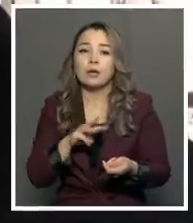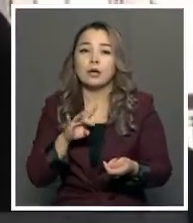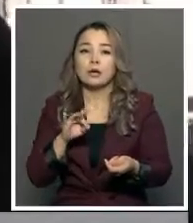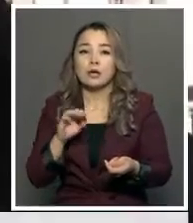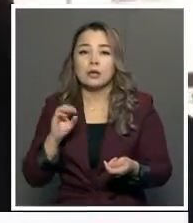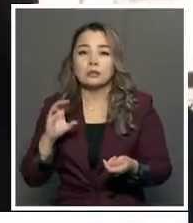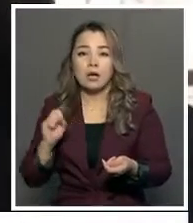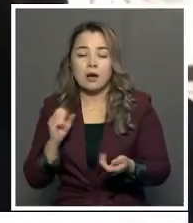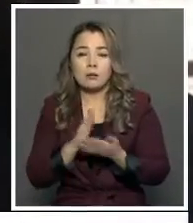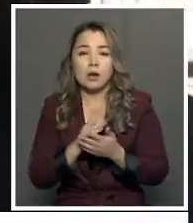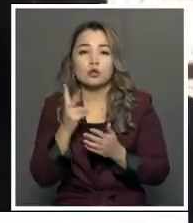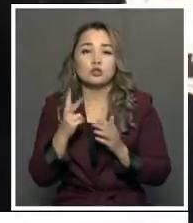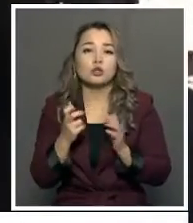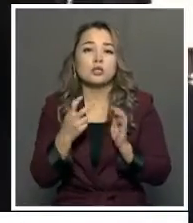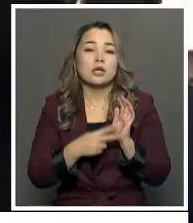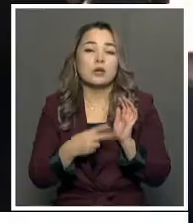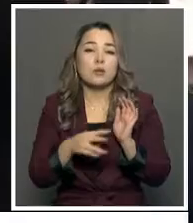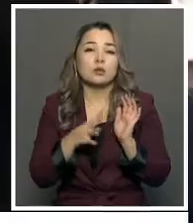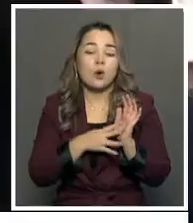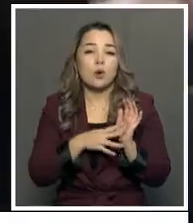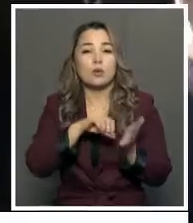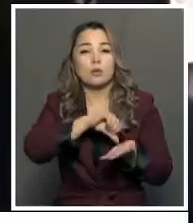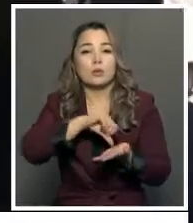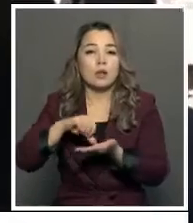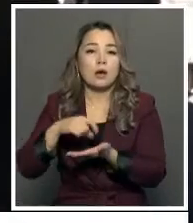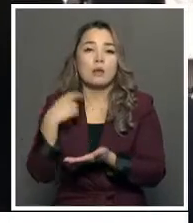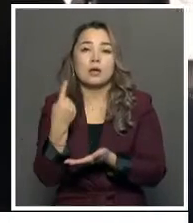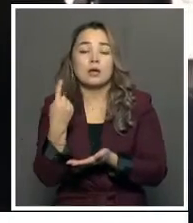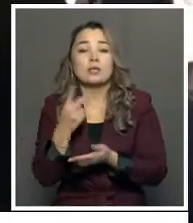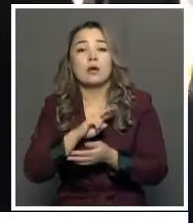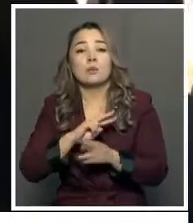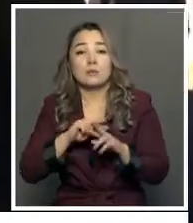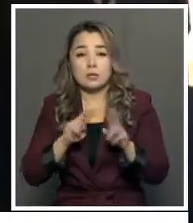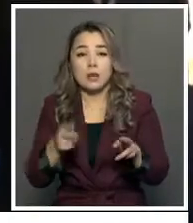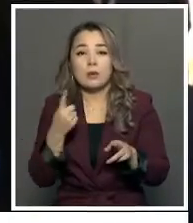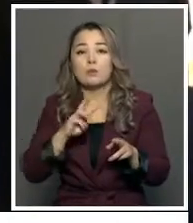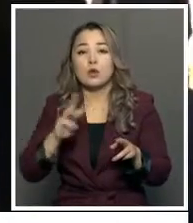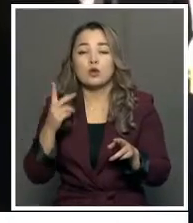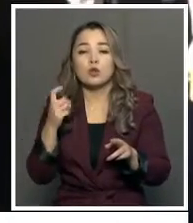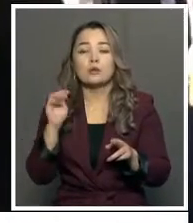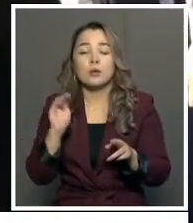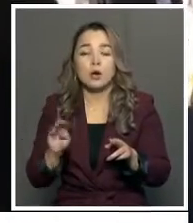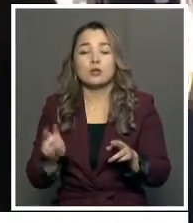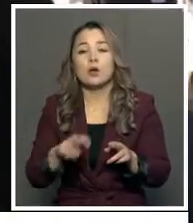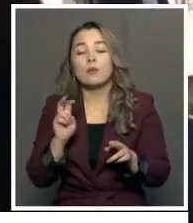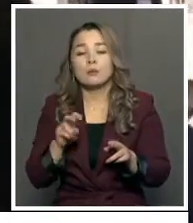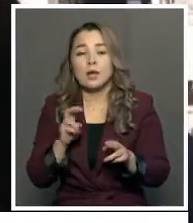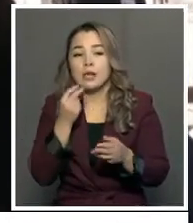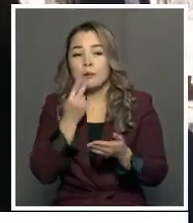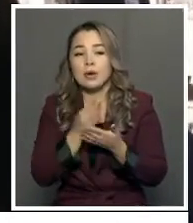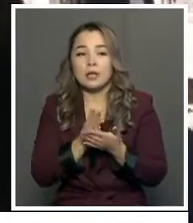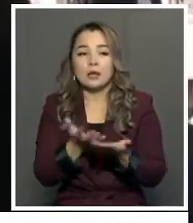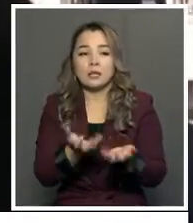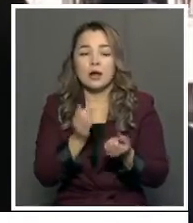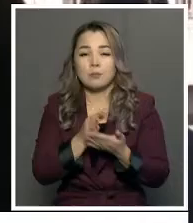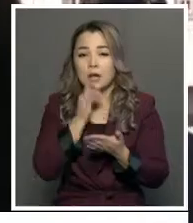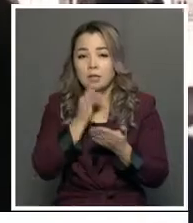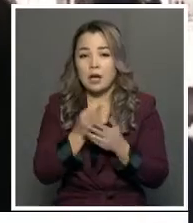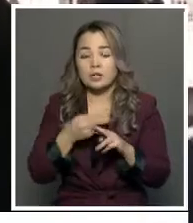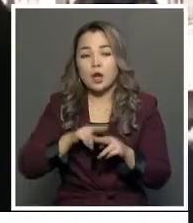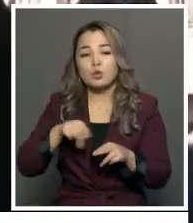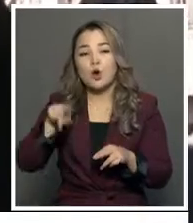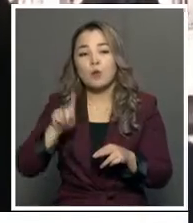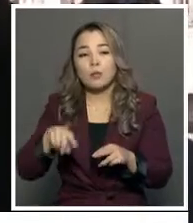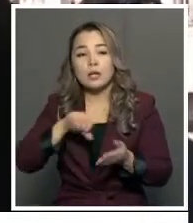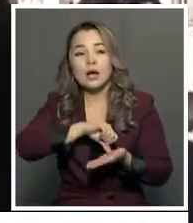Ресса. 329 үміткердің арасынан екеуі 1 000 000 $ көлеміндегі жүлдеге лайық деп танылды. Нобель комитеті